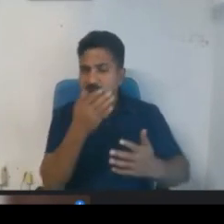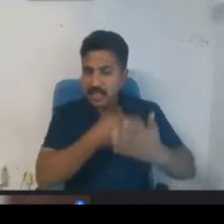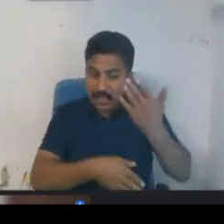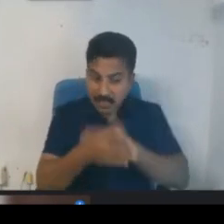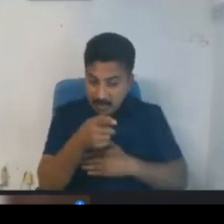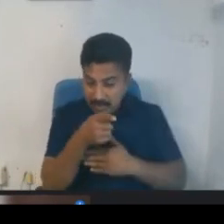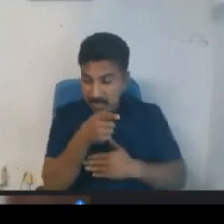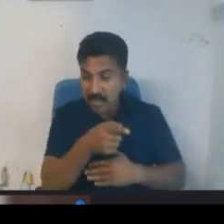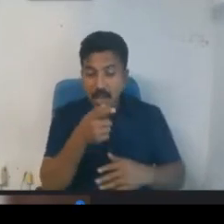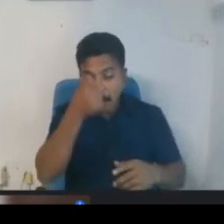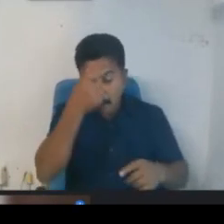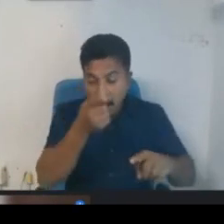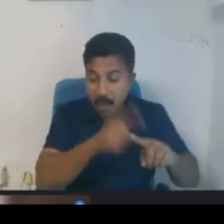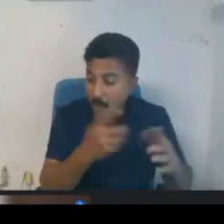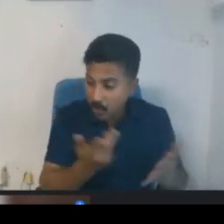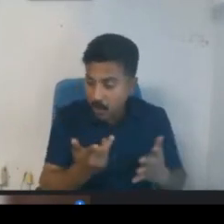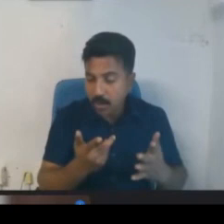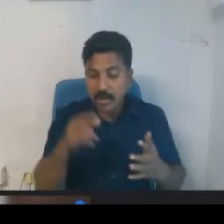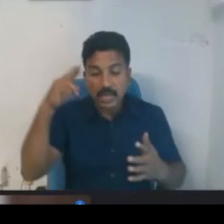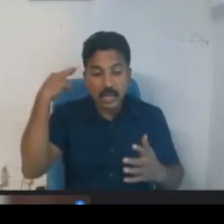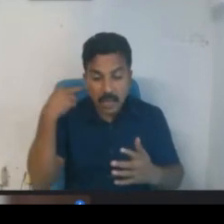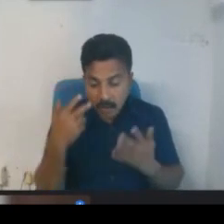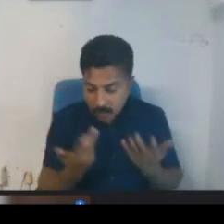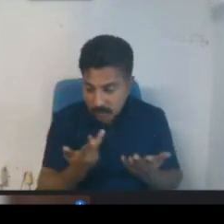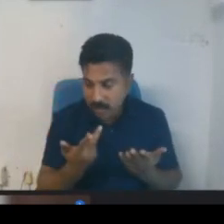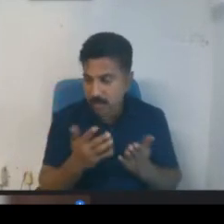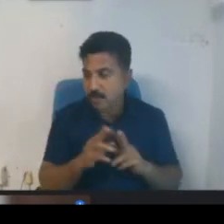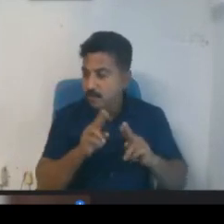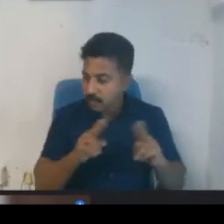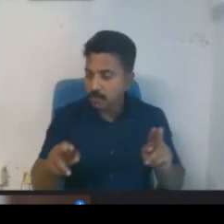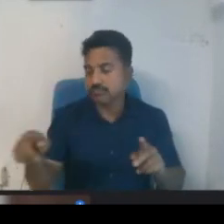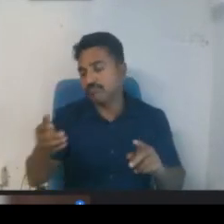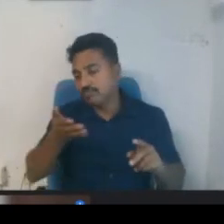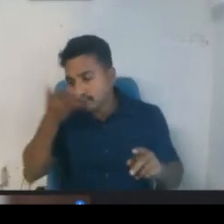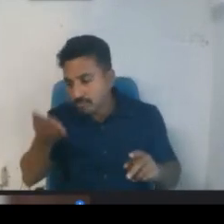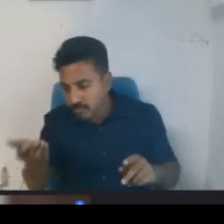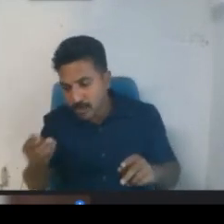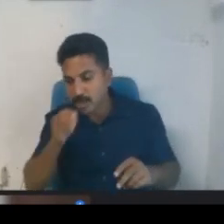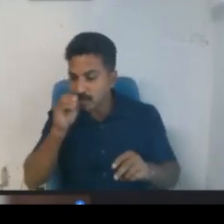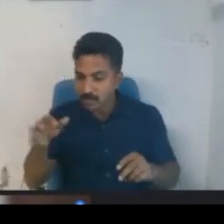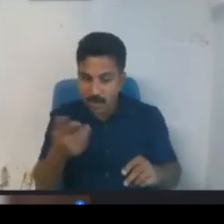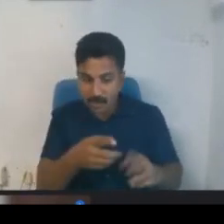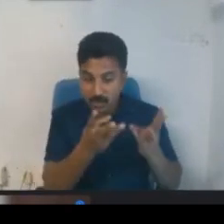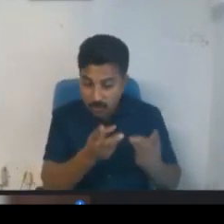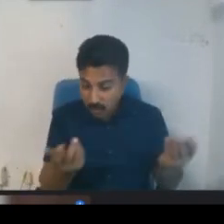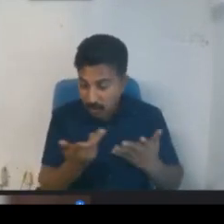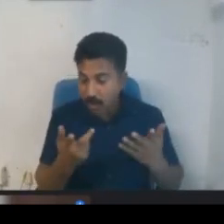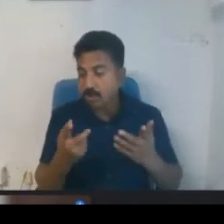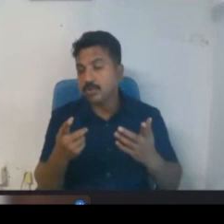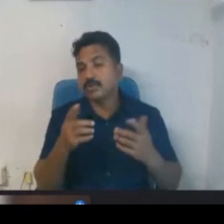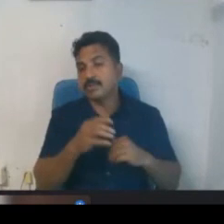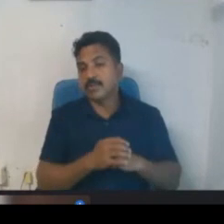ഭിന്നശേഷി എന്തുകൊണ്ടുണ്ടായി, എന്തൊക്കെ കാരണങ്ങളാണ് ഇത്, ഇത് കുറച്ചെങ്കിലും മാറ്റിയെടുക്കാൻ നമുക്ക് എന്തെല്ലാം ചെയ്യാൻ